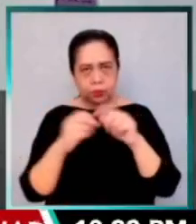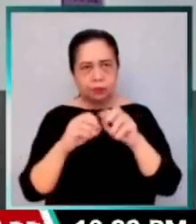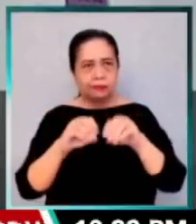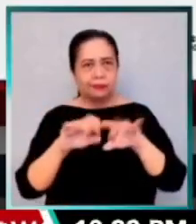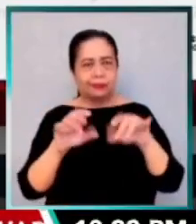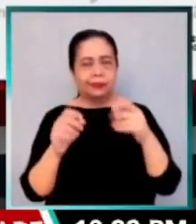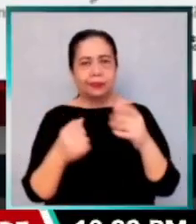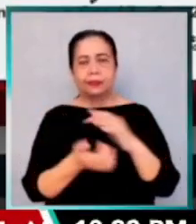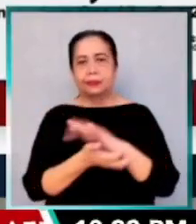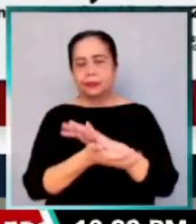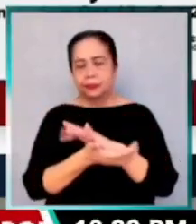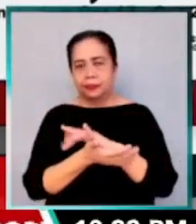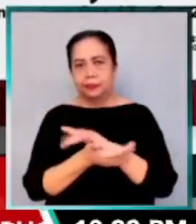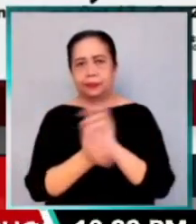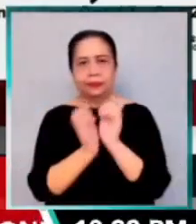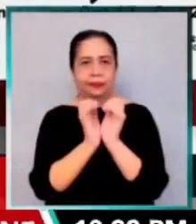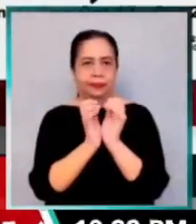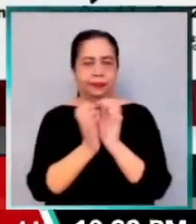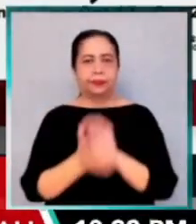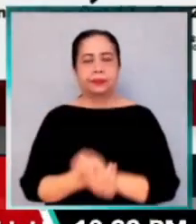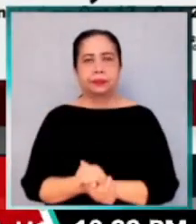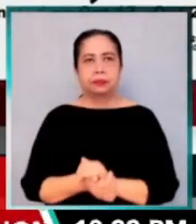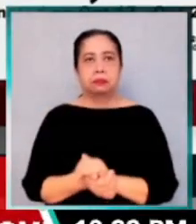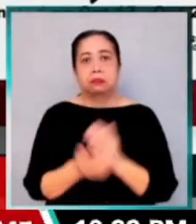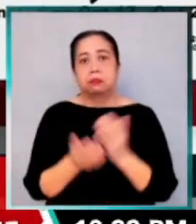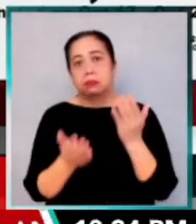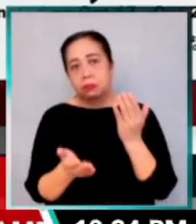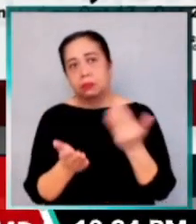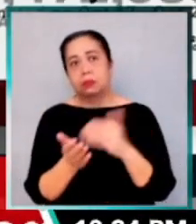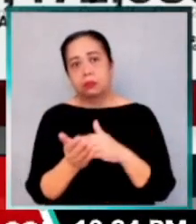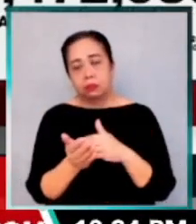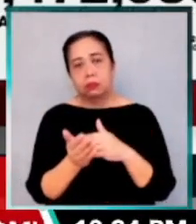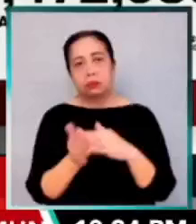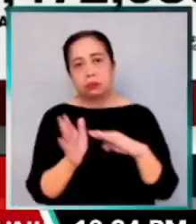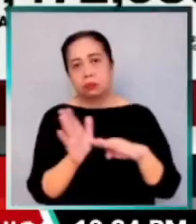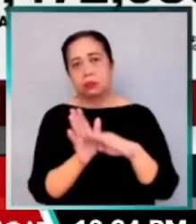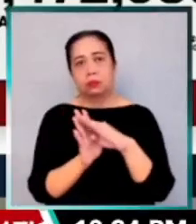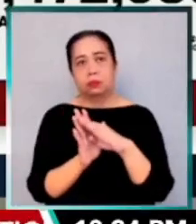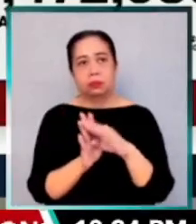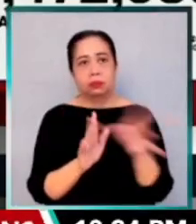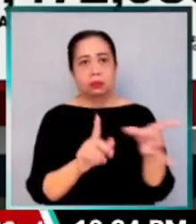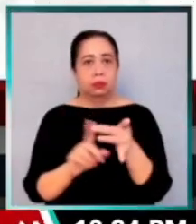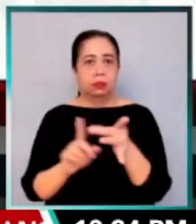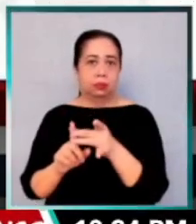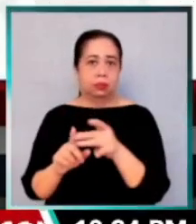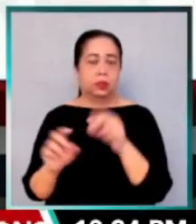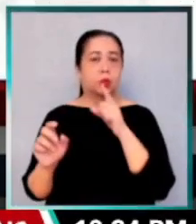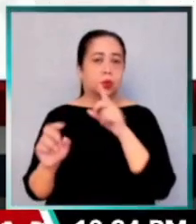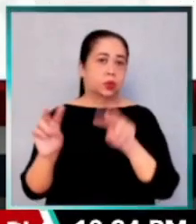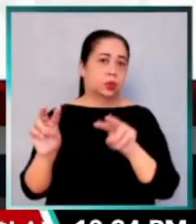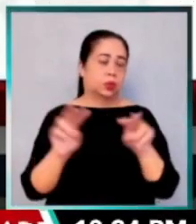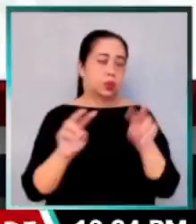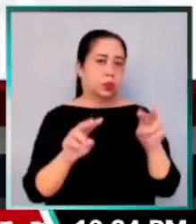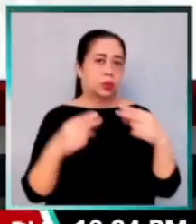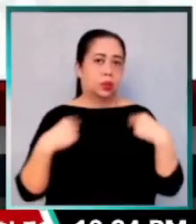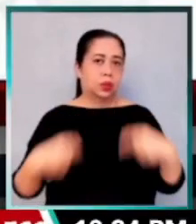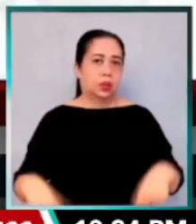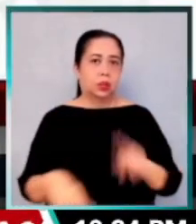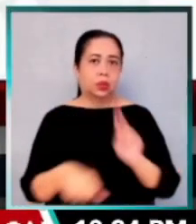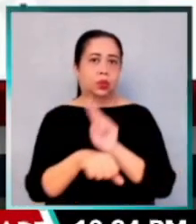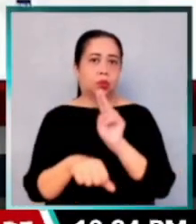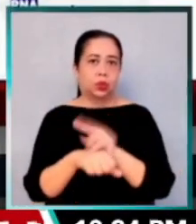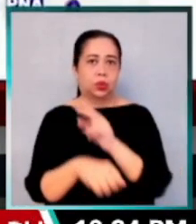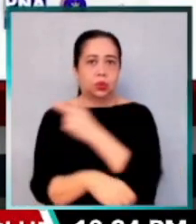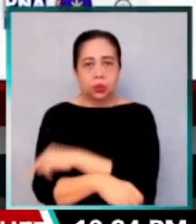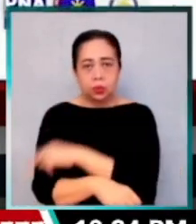variants. Posibleng makakita pa ulit tayo ng pagtaas ng bilang na kaso. Pero ang minomonitor talaga natin yung healthcare utilization at so far